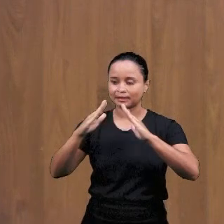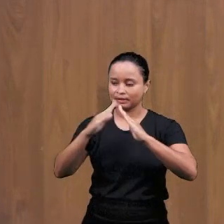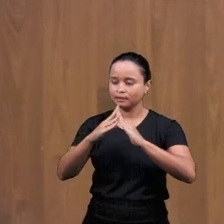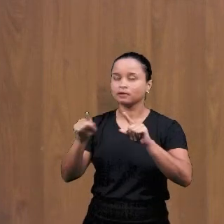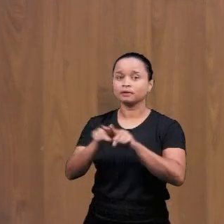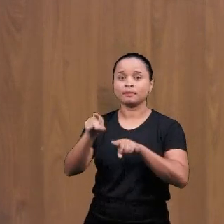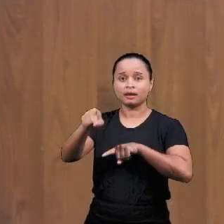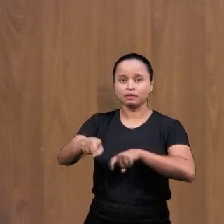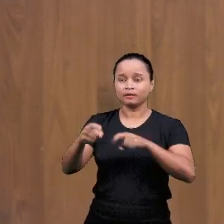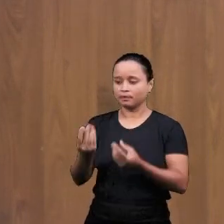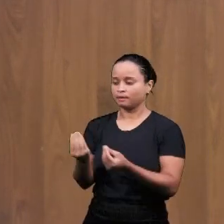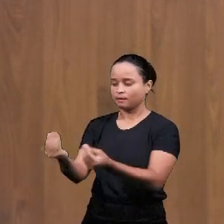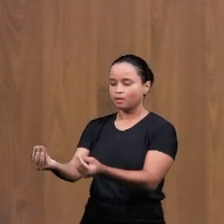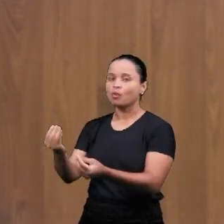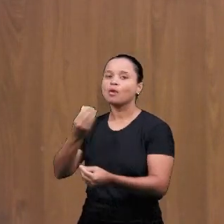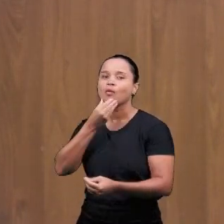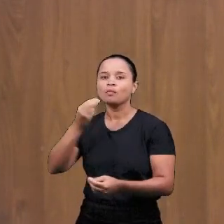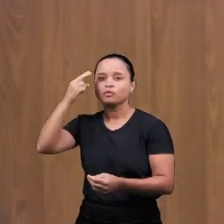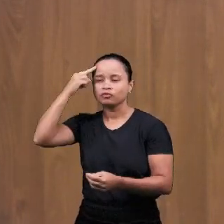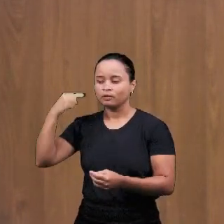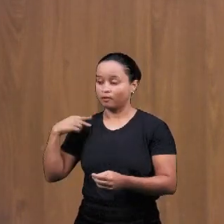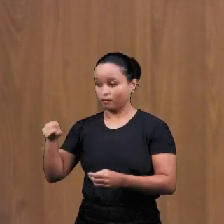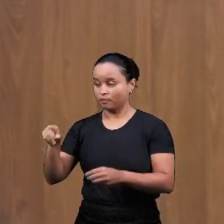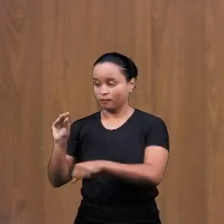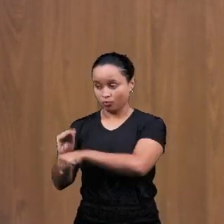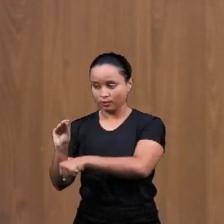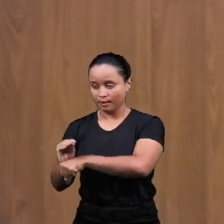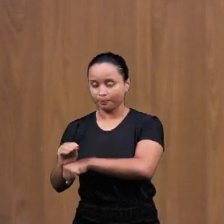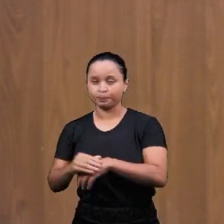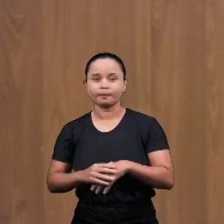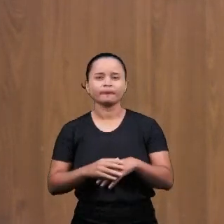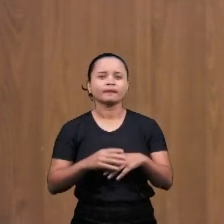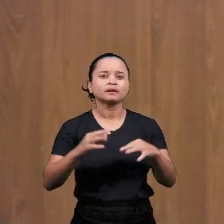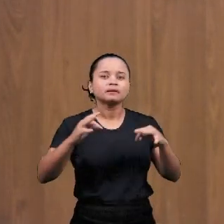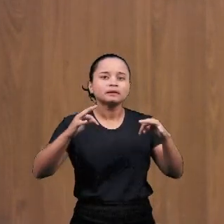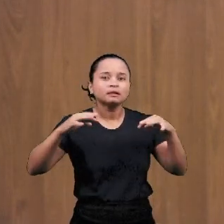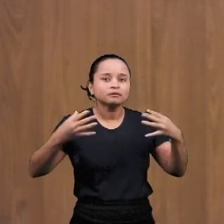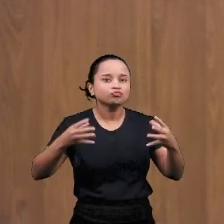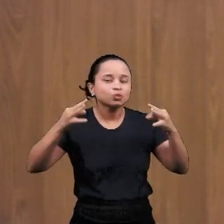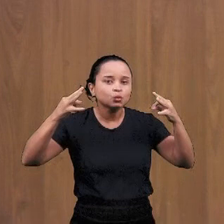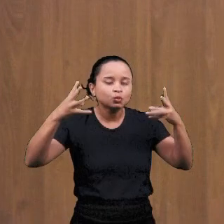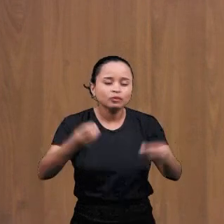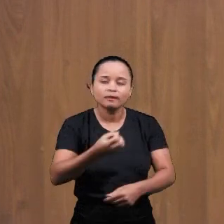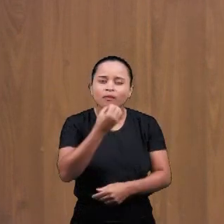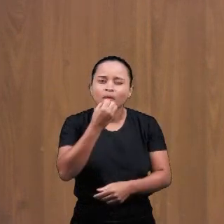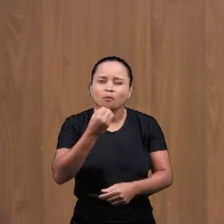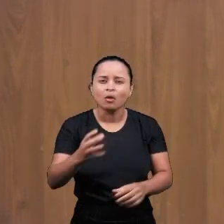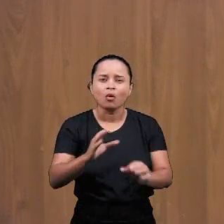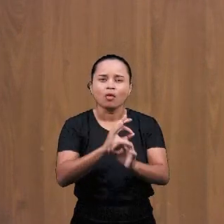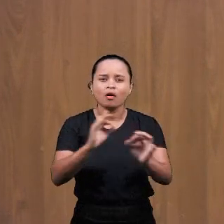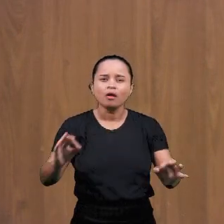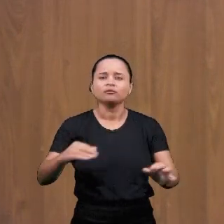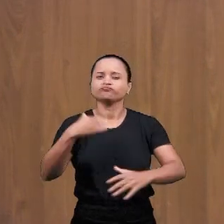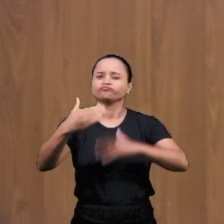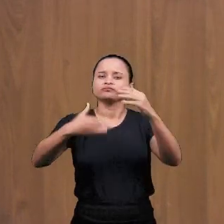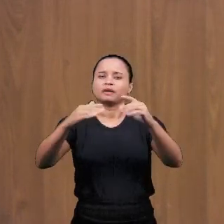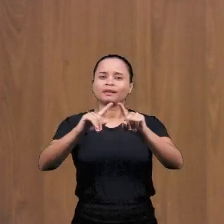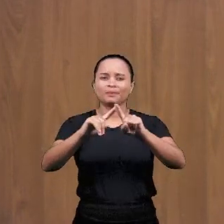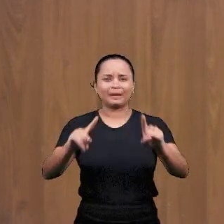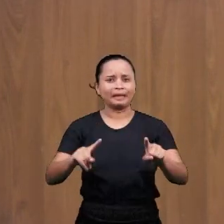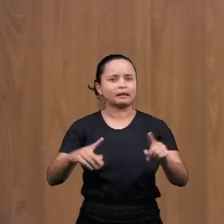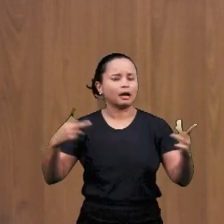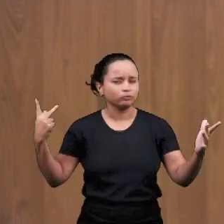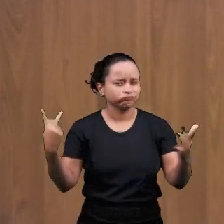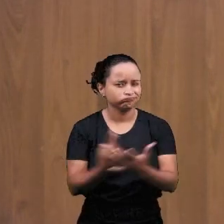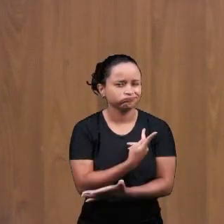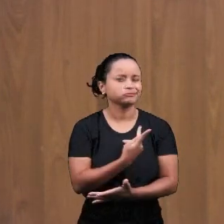puisse prendre soin. Et tout allait bien jusqu'au moment où quelque chose de très mauvais s'est passé.